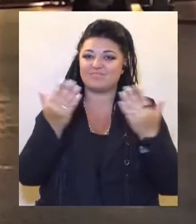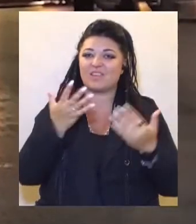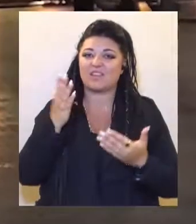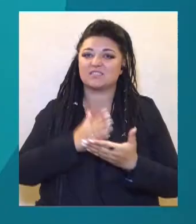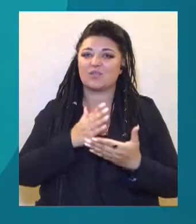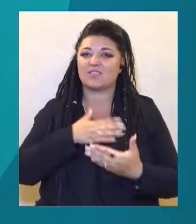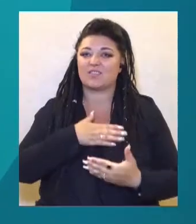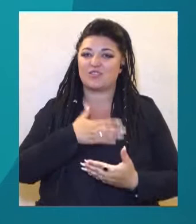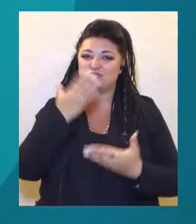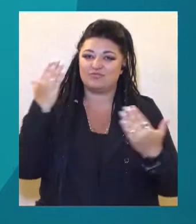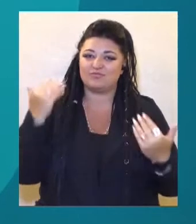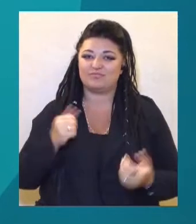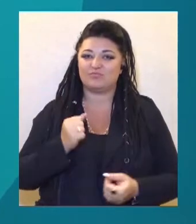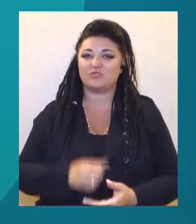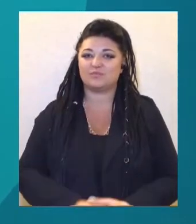Крут.